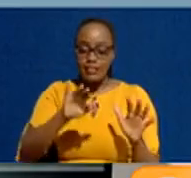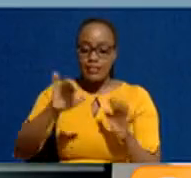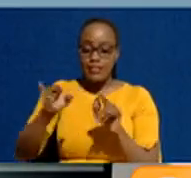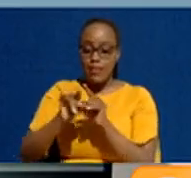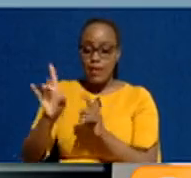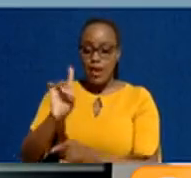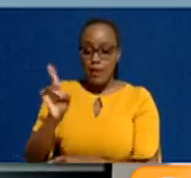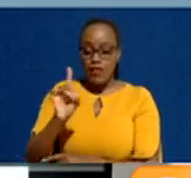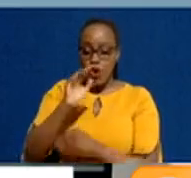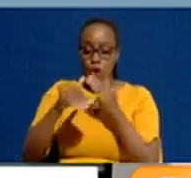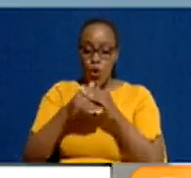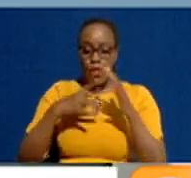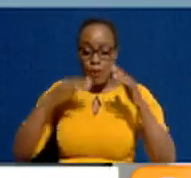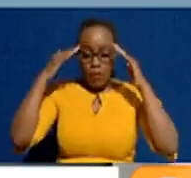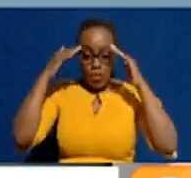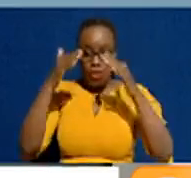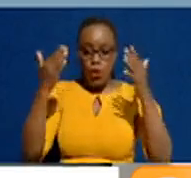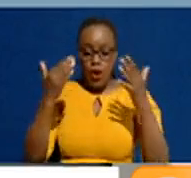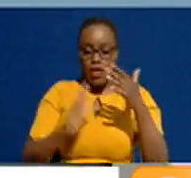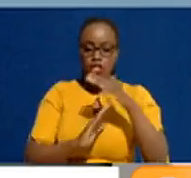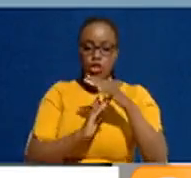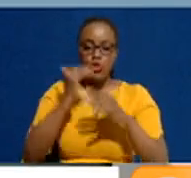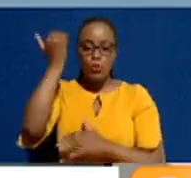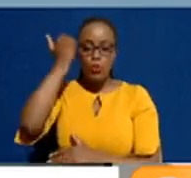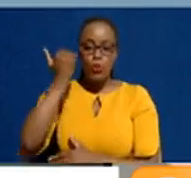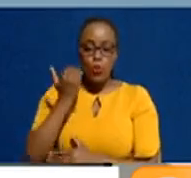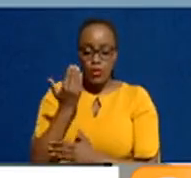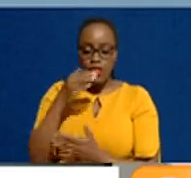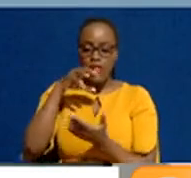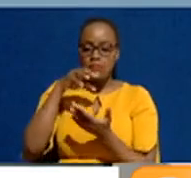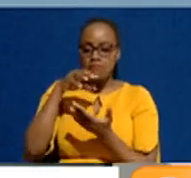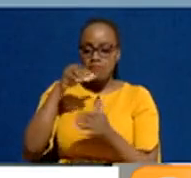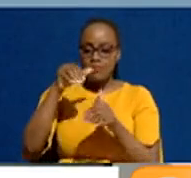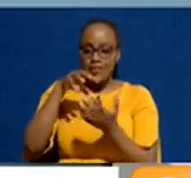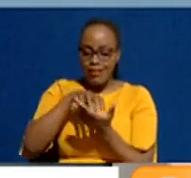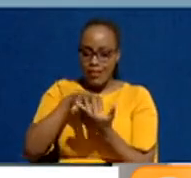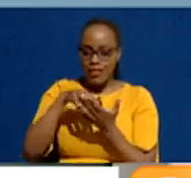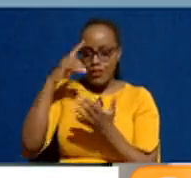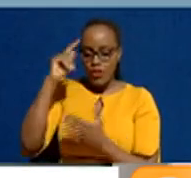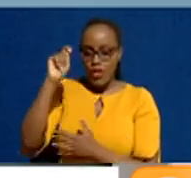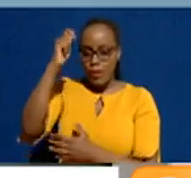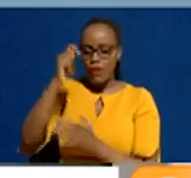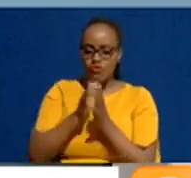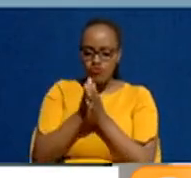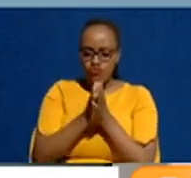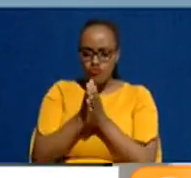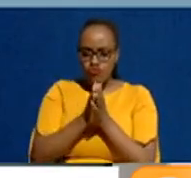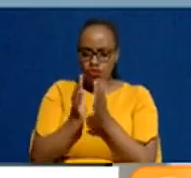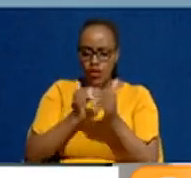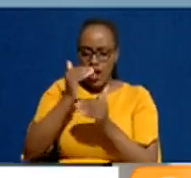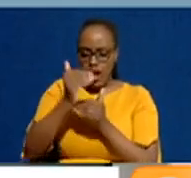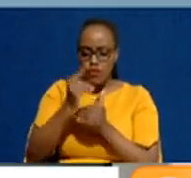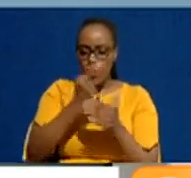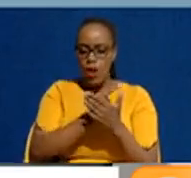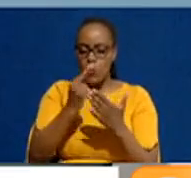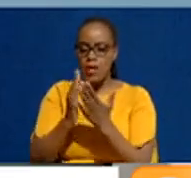Yeah, hapa Nairobi ni kwamba macho yote yanaelekezwa katika mahakama ya upeo ambapo kesi ya uchaguzi wa urais inasubiriwa kwa hamu baada ya juma moja